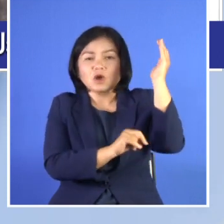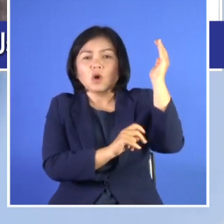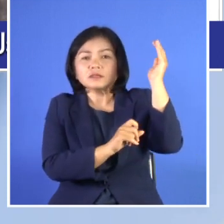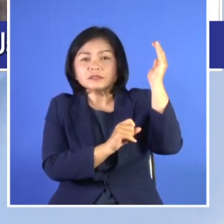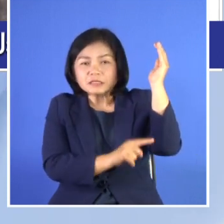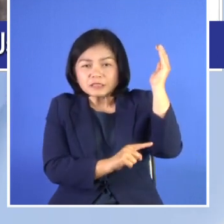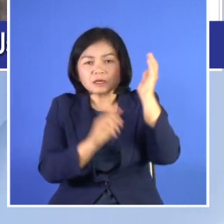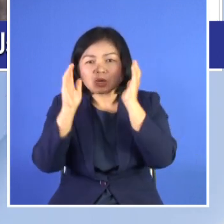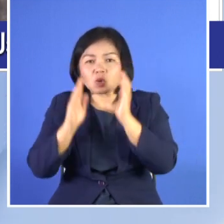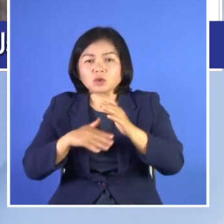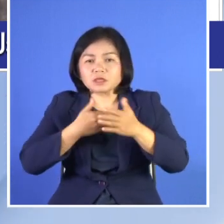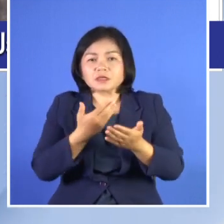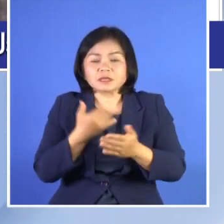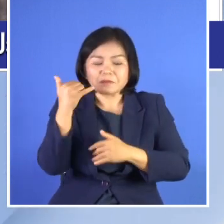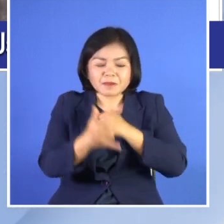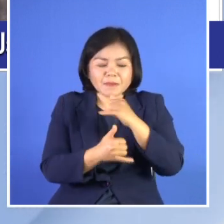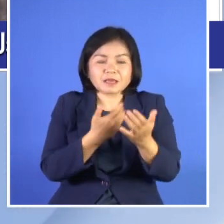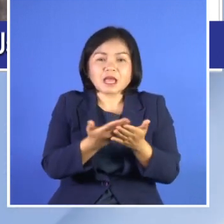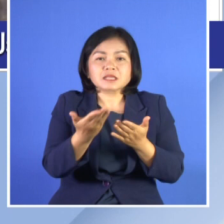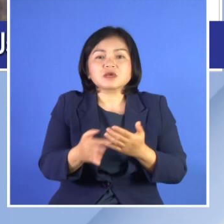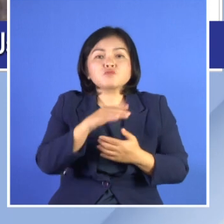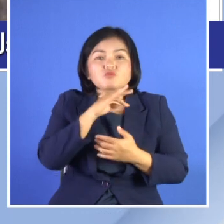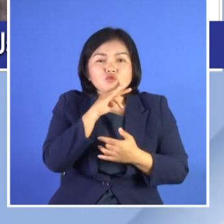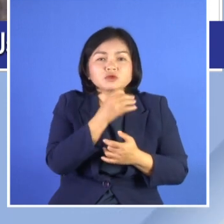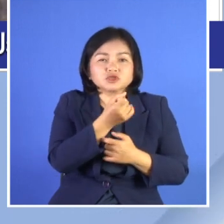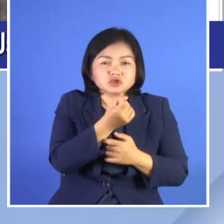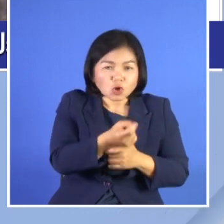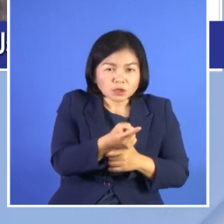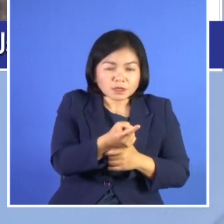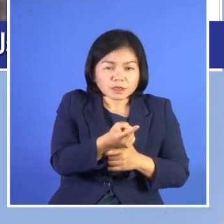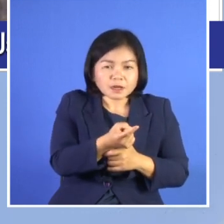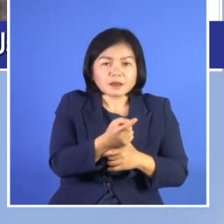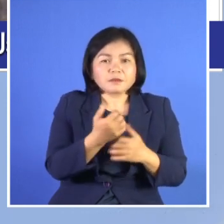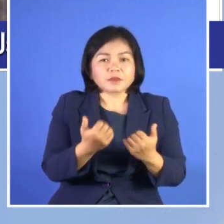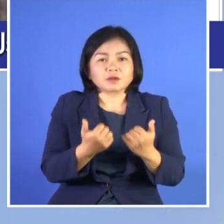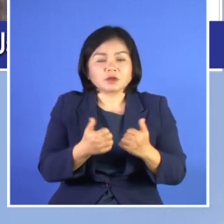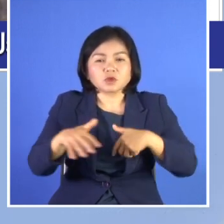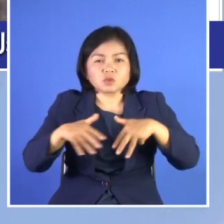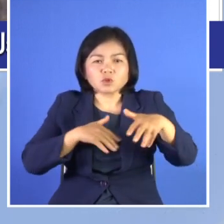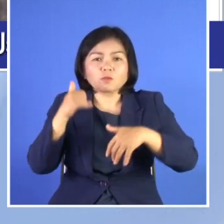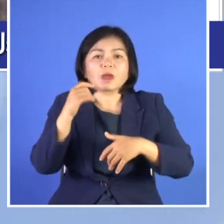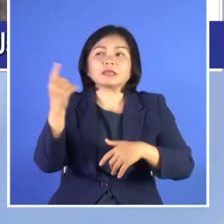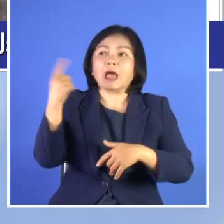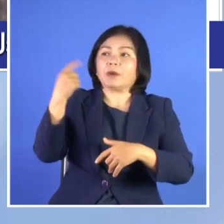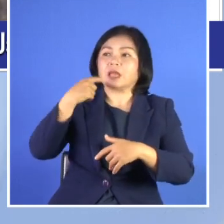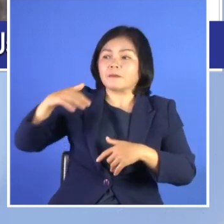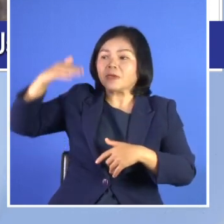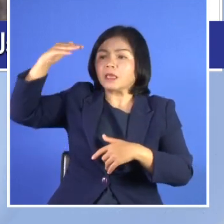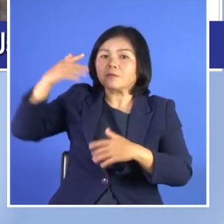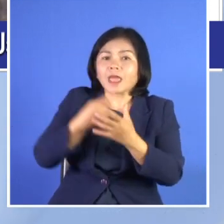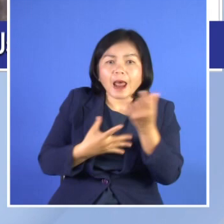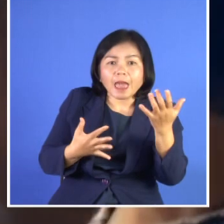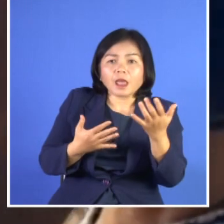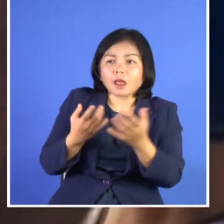มีลูกค้าเขียงหมูสดของเสียอูนี่นะฮะพ่อขาหมูเนี่ยเดินทางนะฮะมาแล้วก็มาถามว่าพี่เป็นอะไรกับเฮียเข